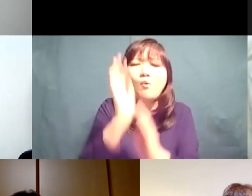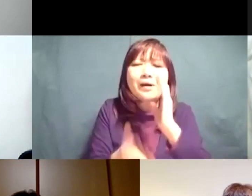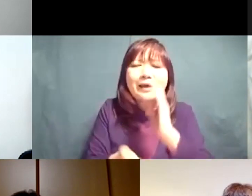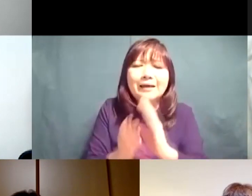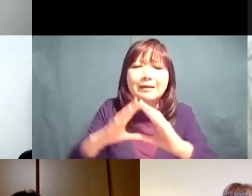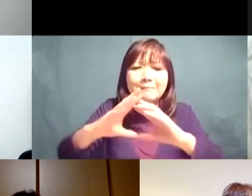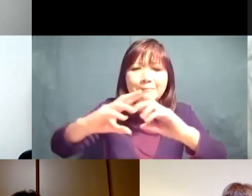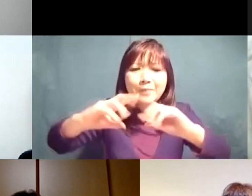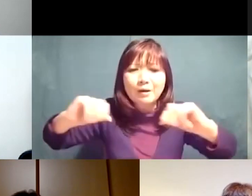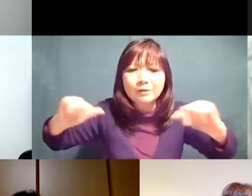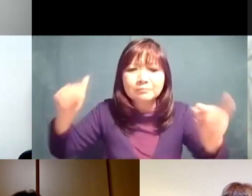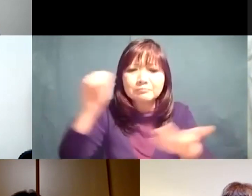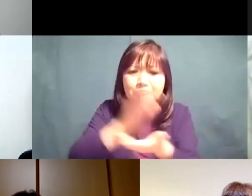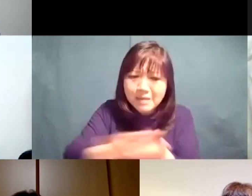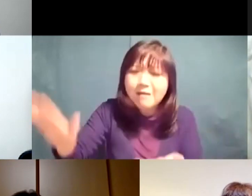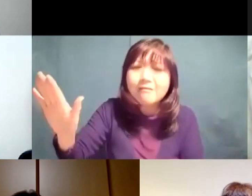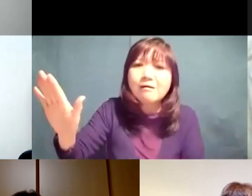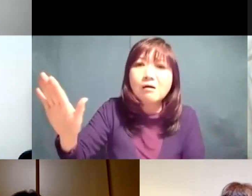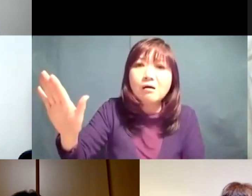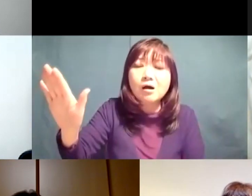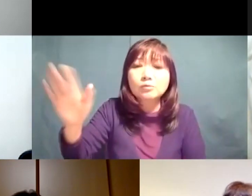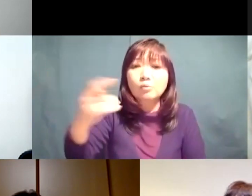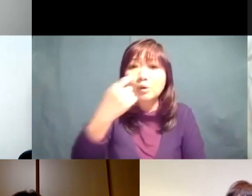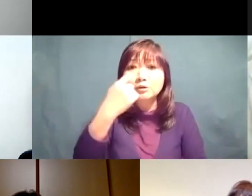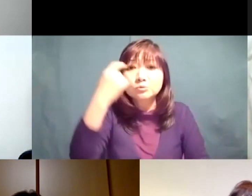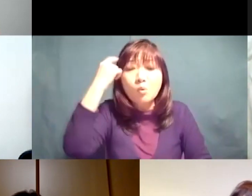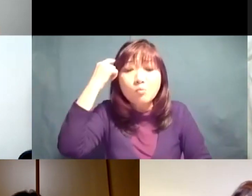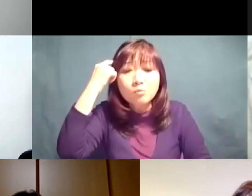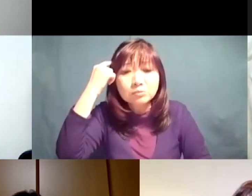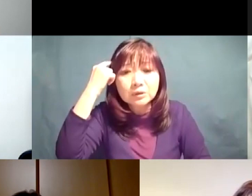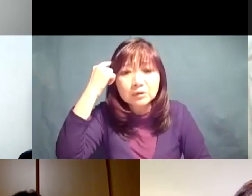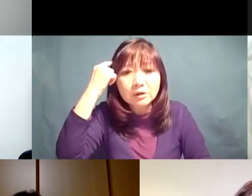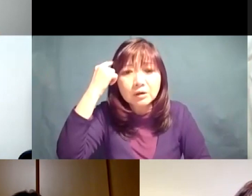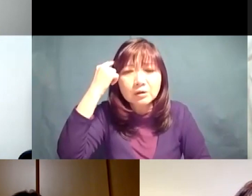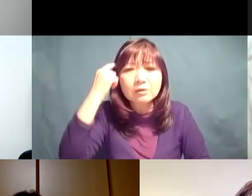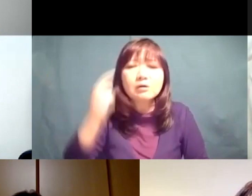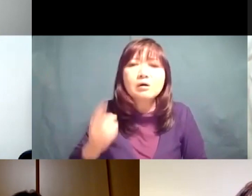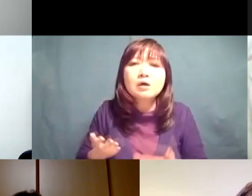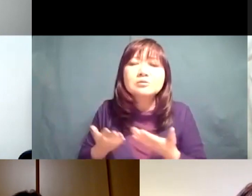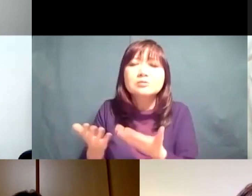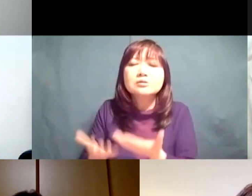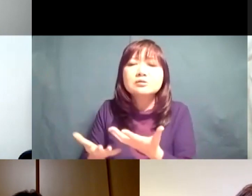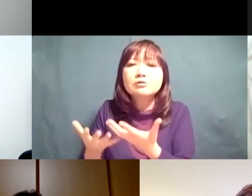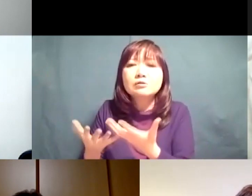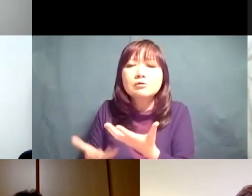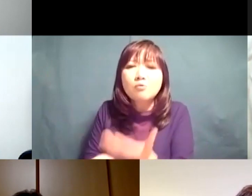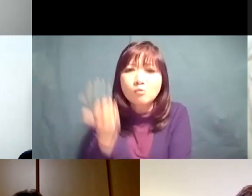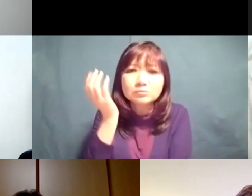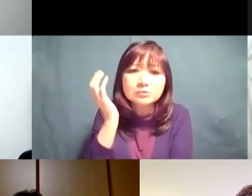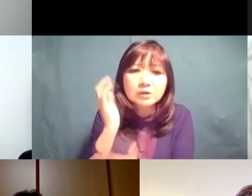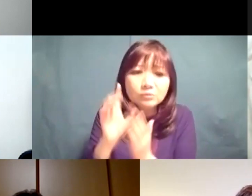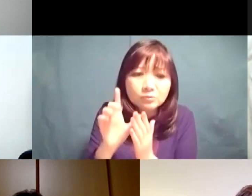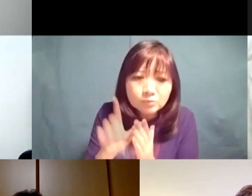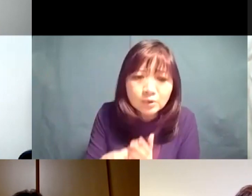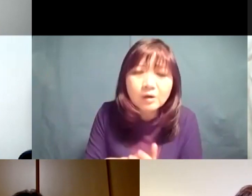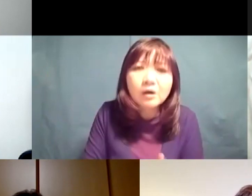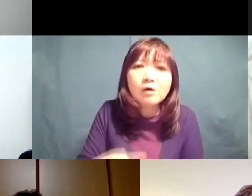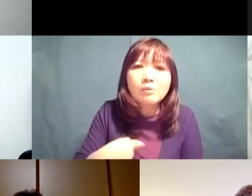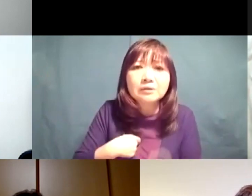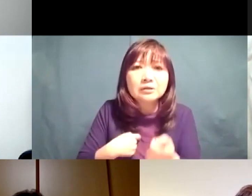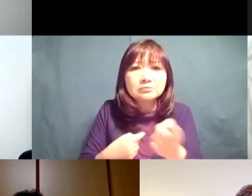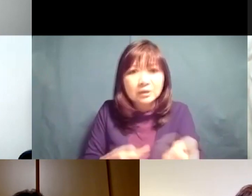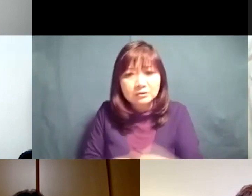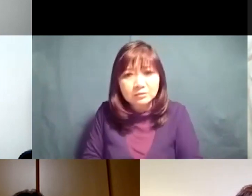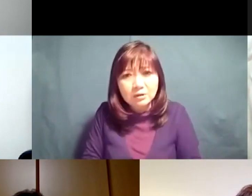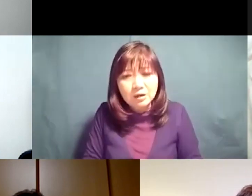骨も残らないくらいきれいに焼けたとそう思ってた。